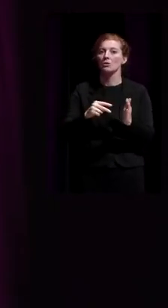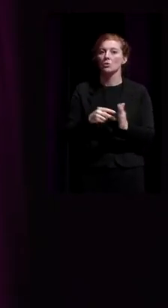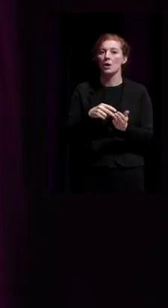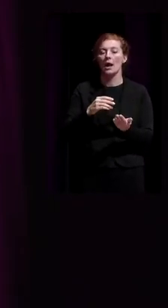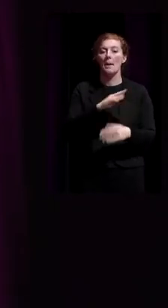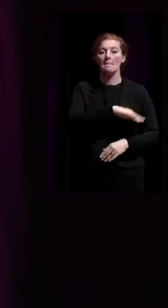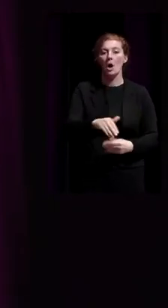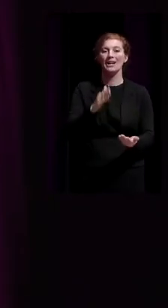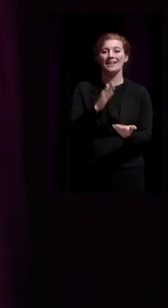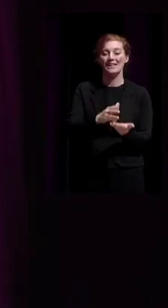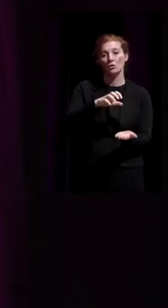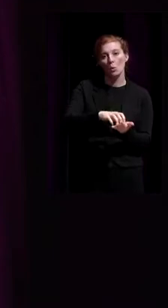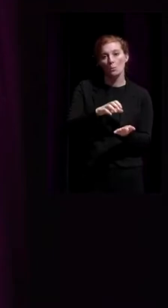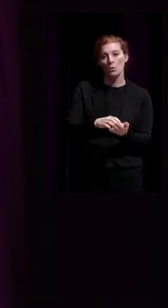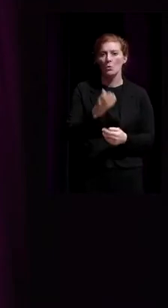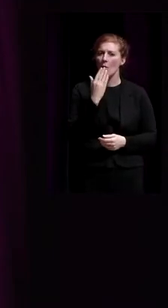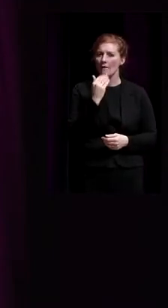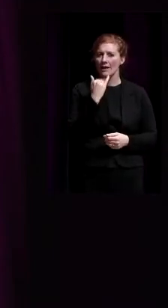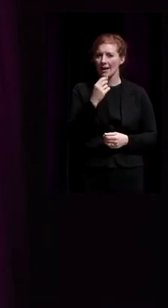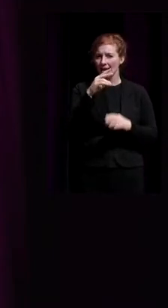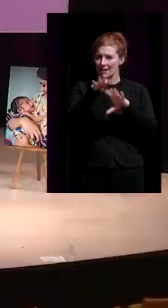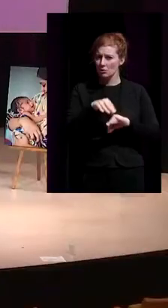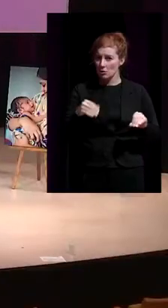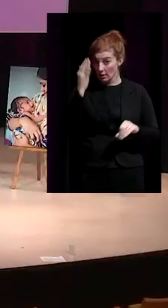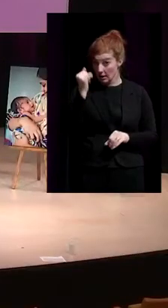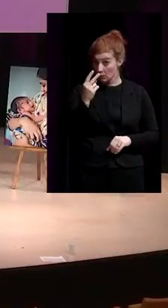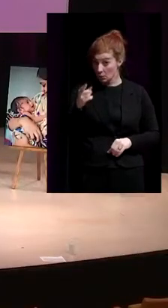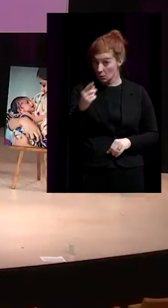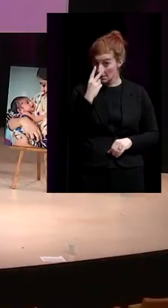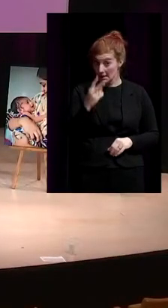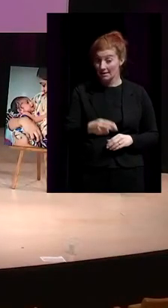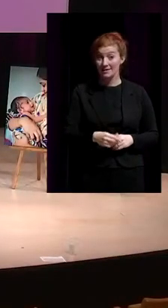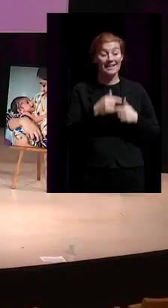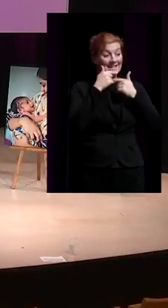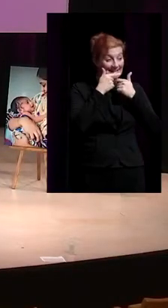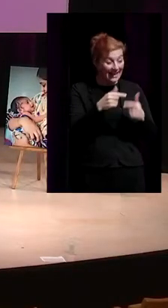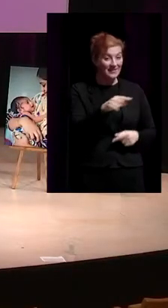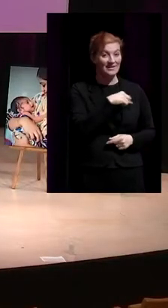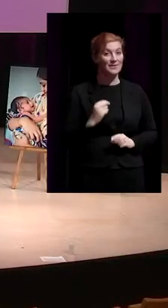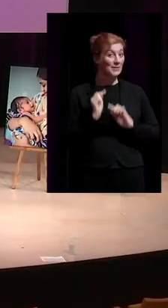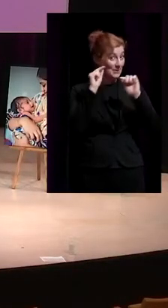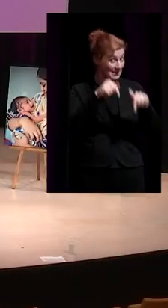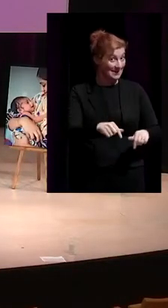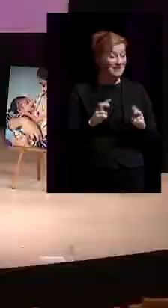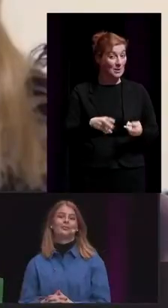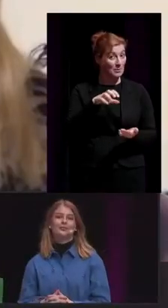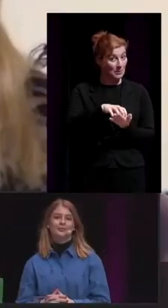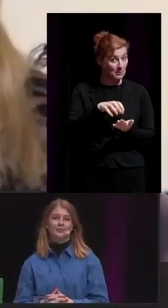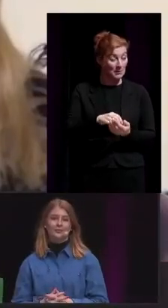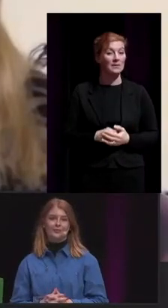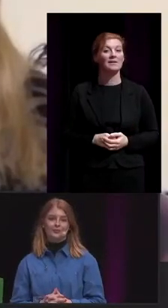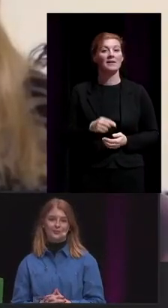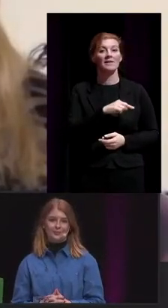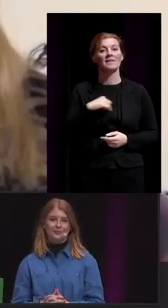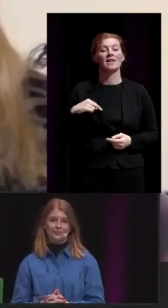barnrättskommun? Och vilka resultat har ni sett av det? Tack för att vi fick komma hit som kommuner. Vi har ju